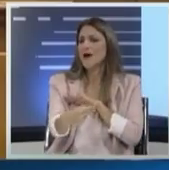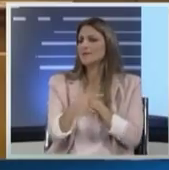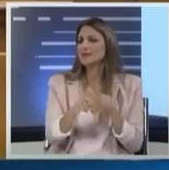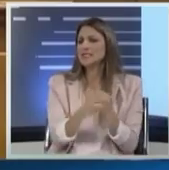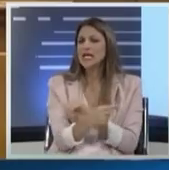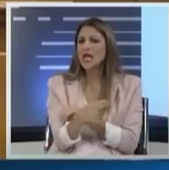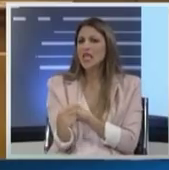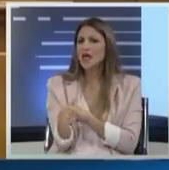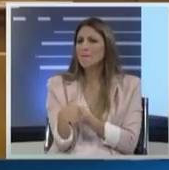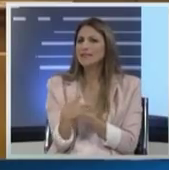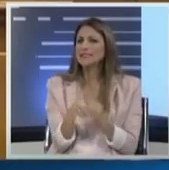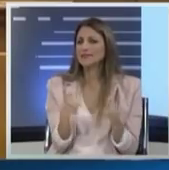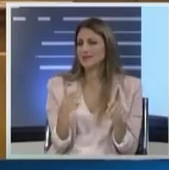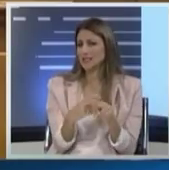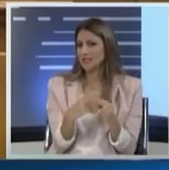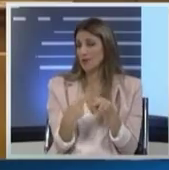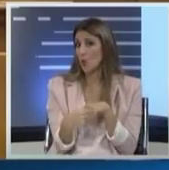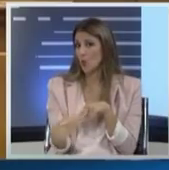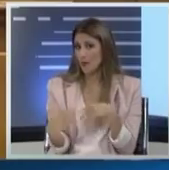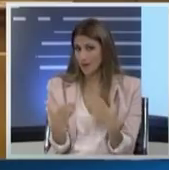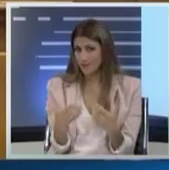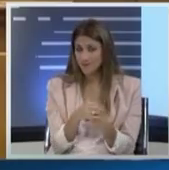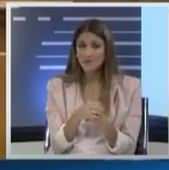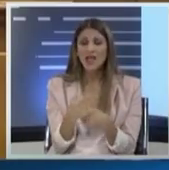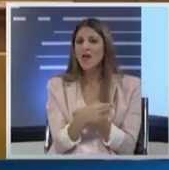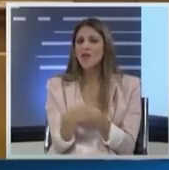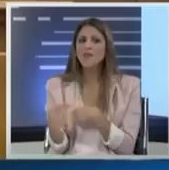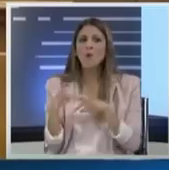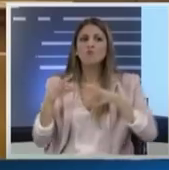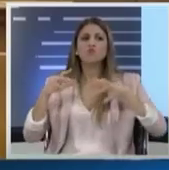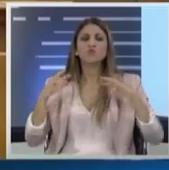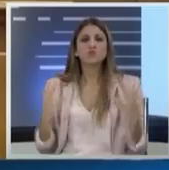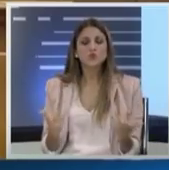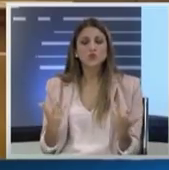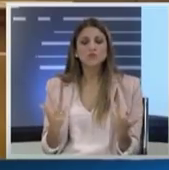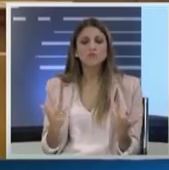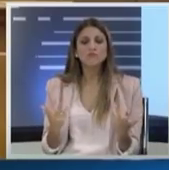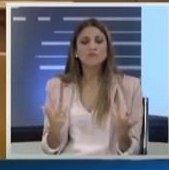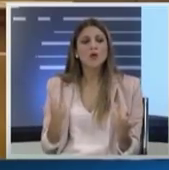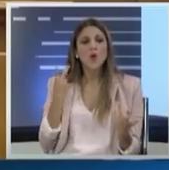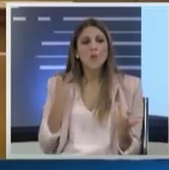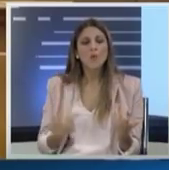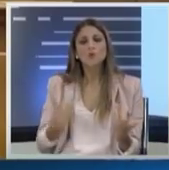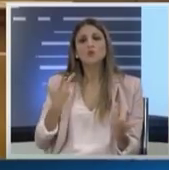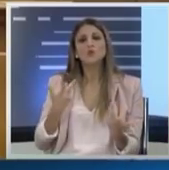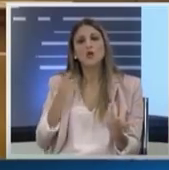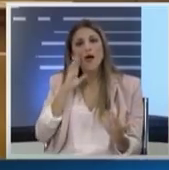κρίσιμο θέμα της εποχής μας, το μεγάλο θέμα της διαχείρισης αυτού του παγκόσμιου φαινομένου, της διαχείρισης του